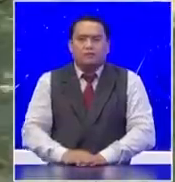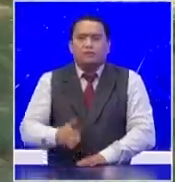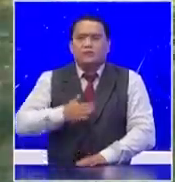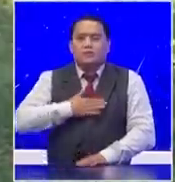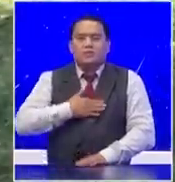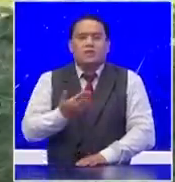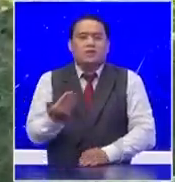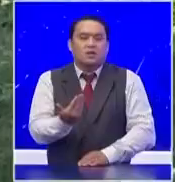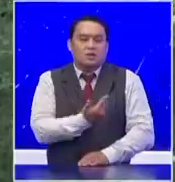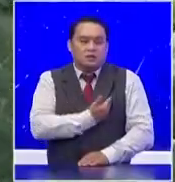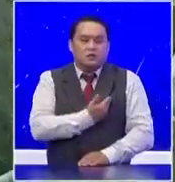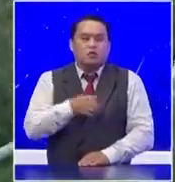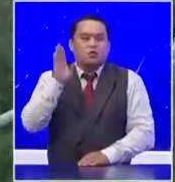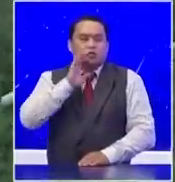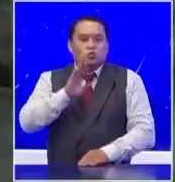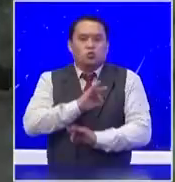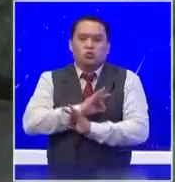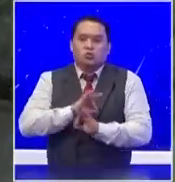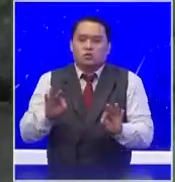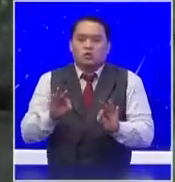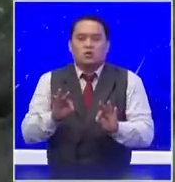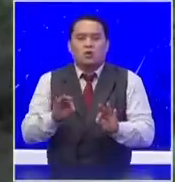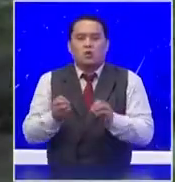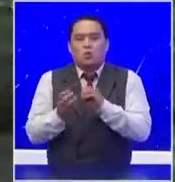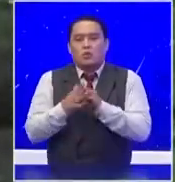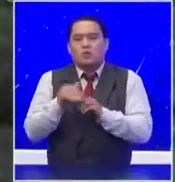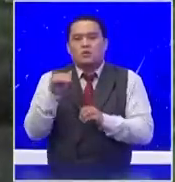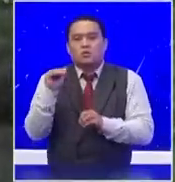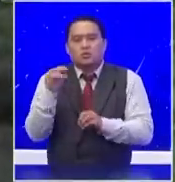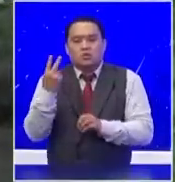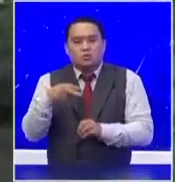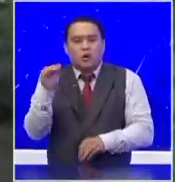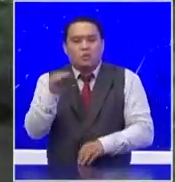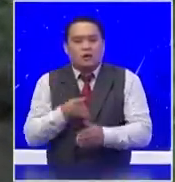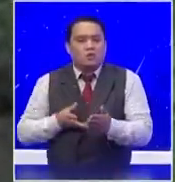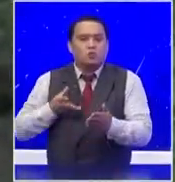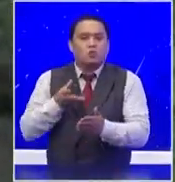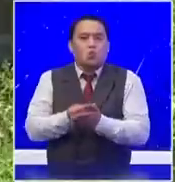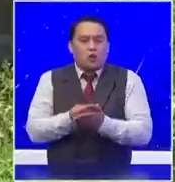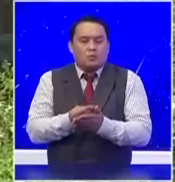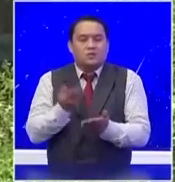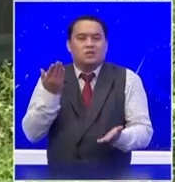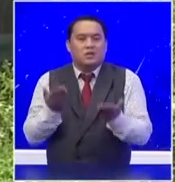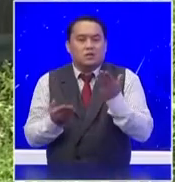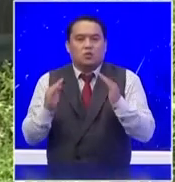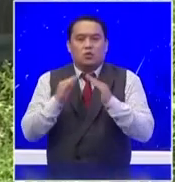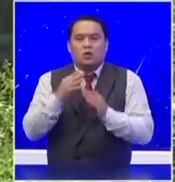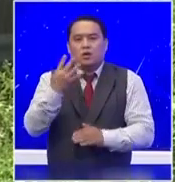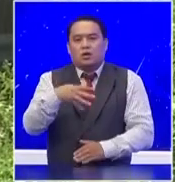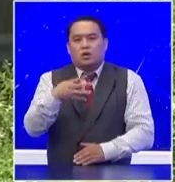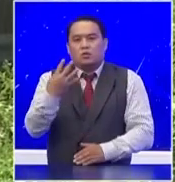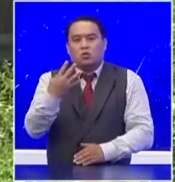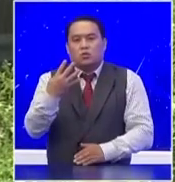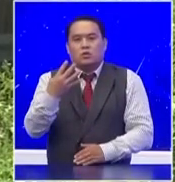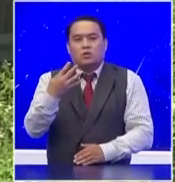өлеміз бе деп қарап отырып, ал суменен суарып, 15 мың, 20 мың төлеп отырмыз. Ал енді кейбір үйлер бар, 44 мыңға дейін